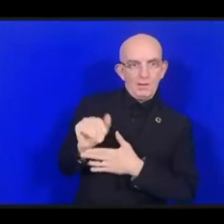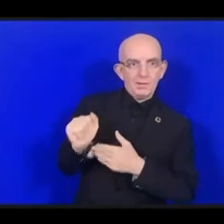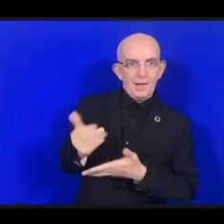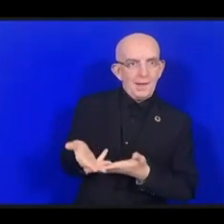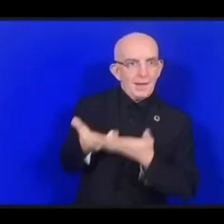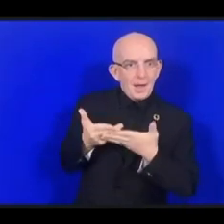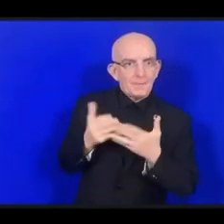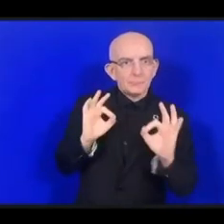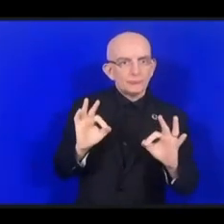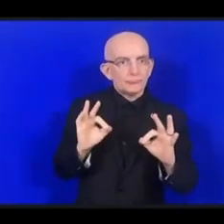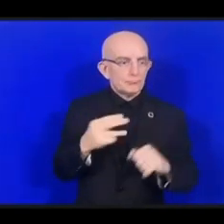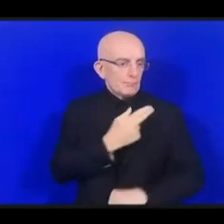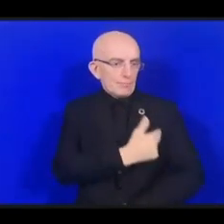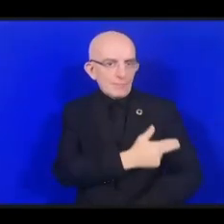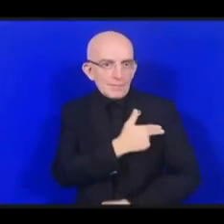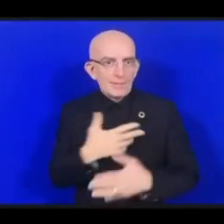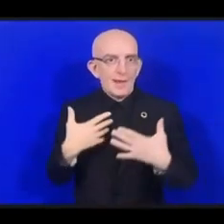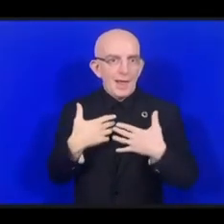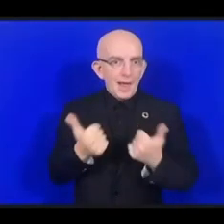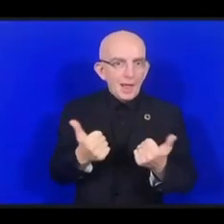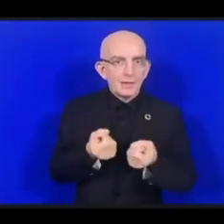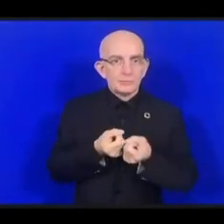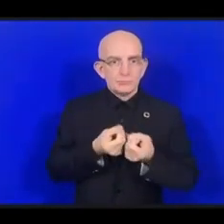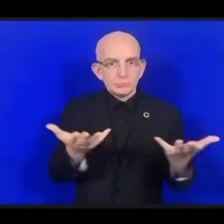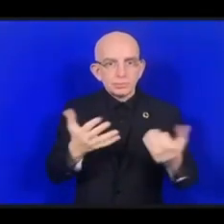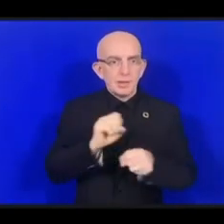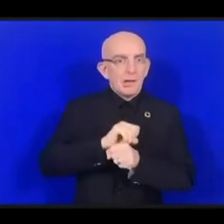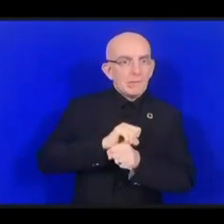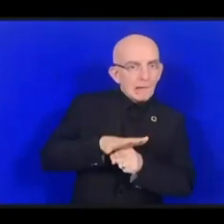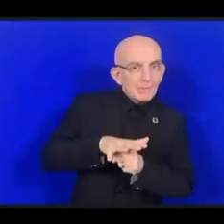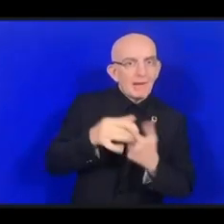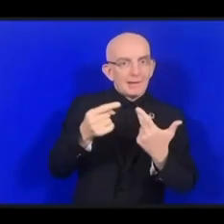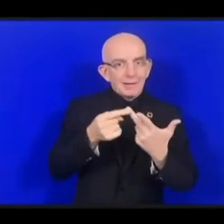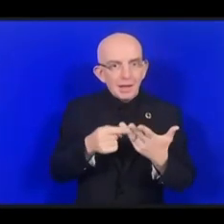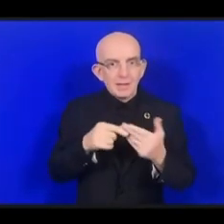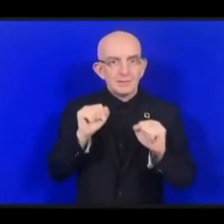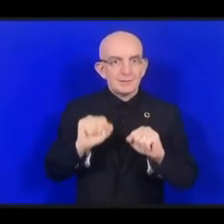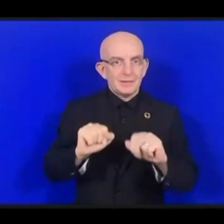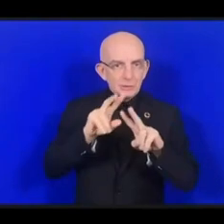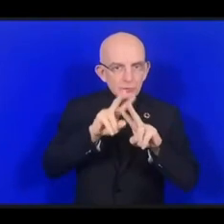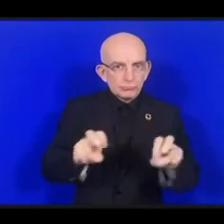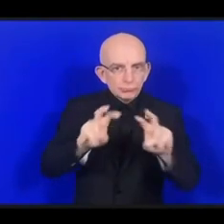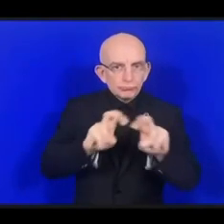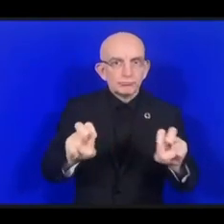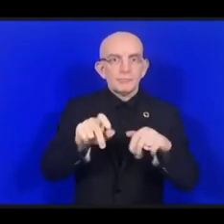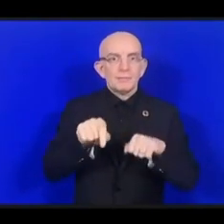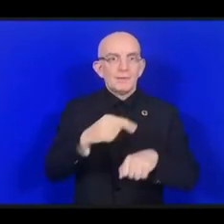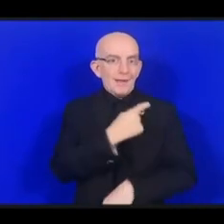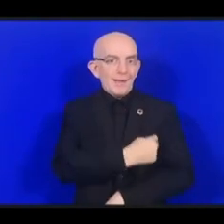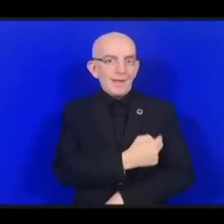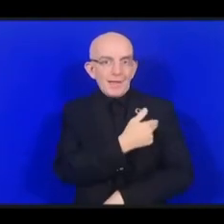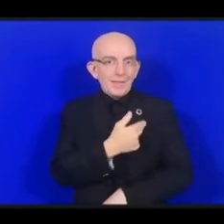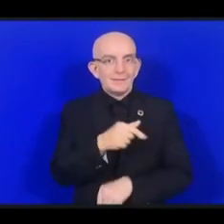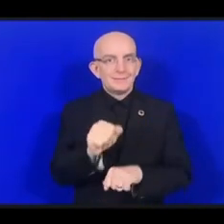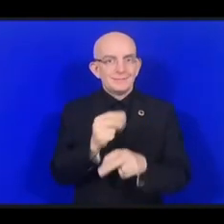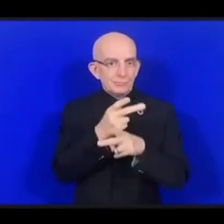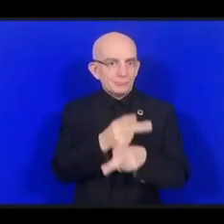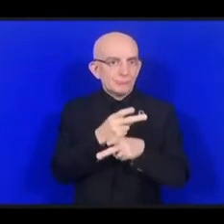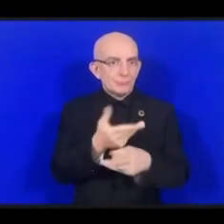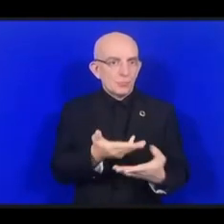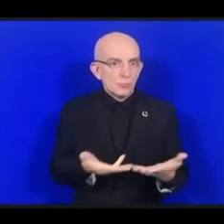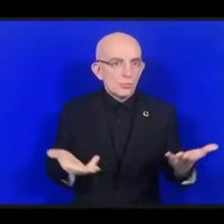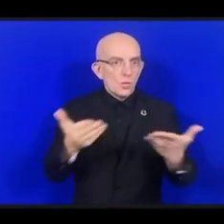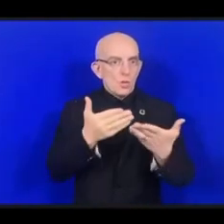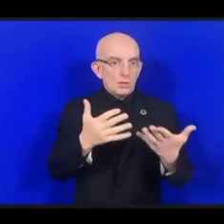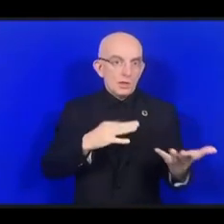升卫生健康，也要把这个性别的观点实现主流化，以及呢在整个的